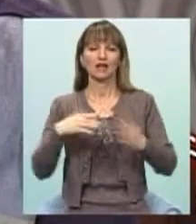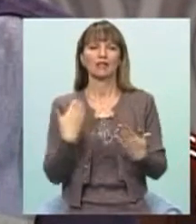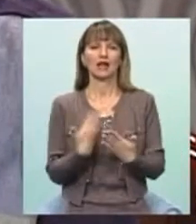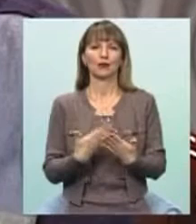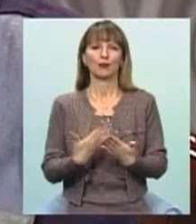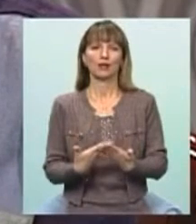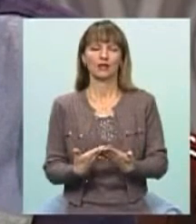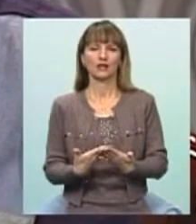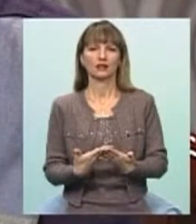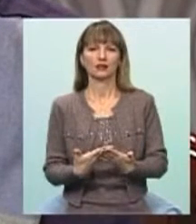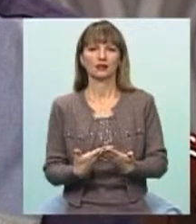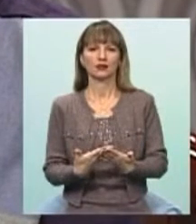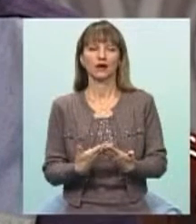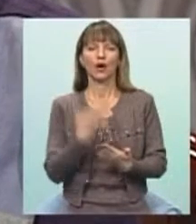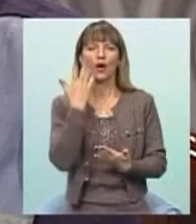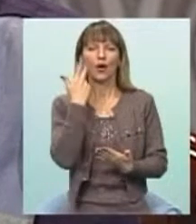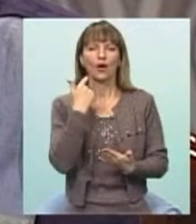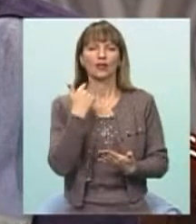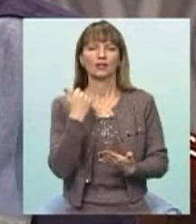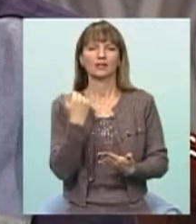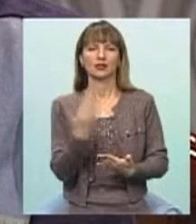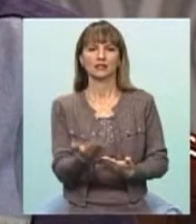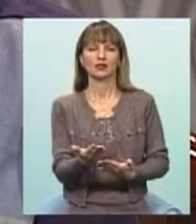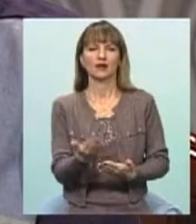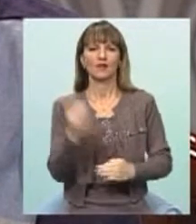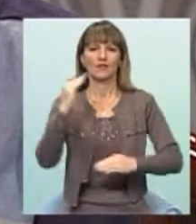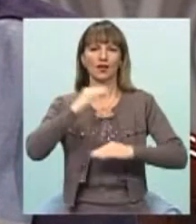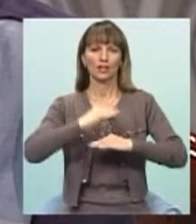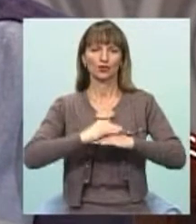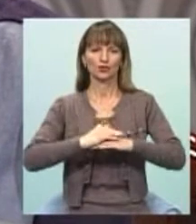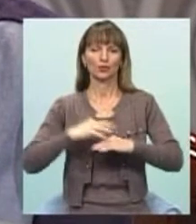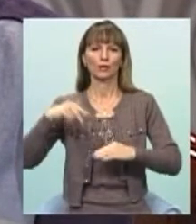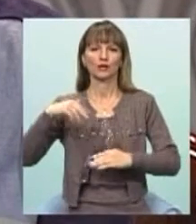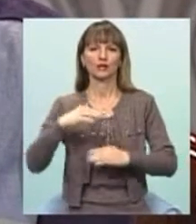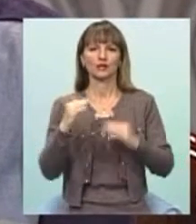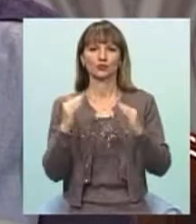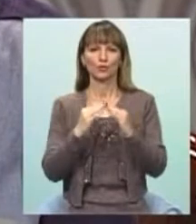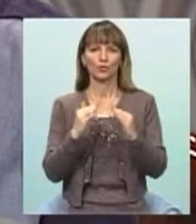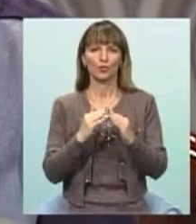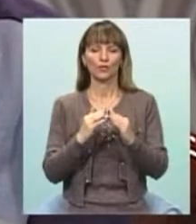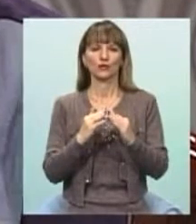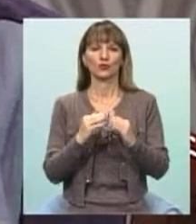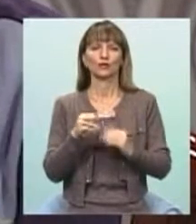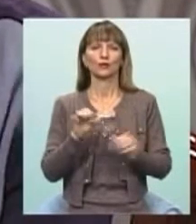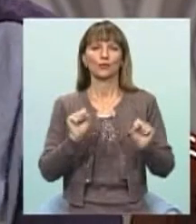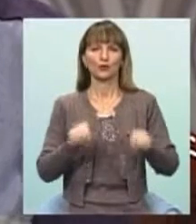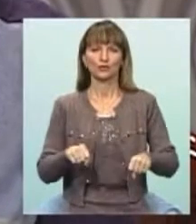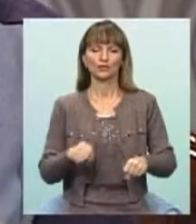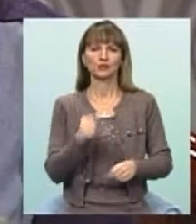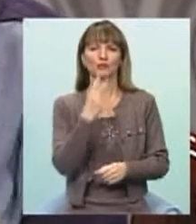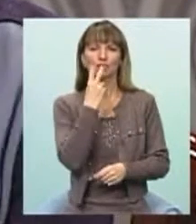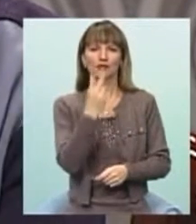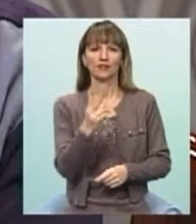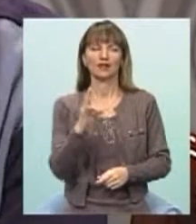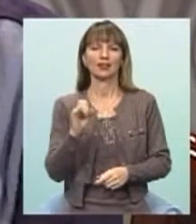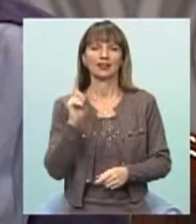наприклад, коли ти вечором йдеш додому, ти можеш подивитися